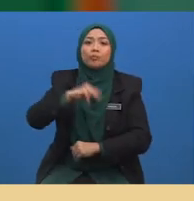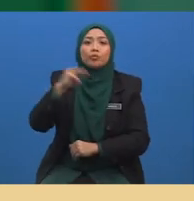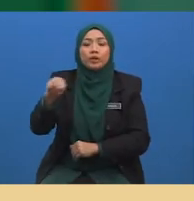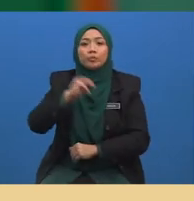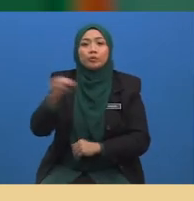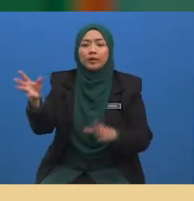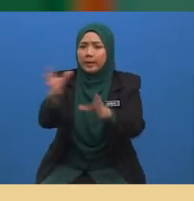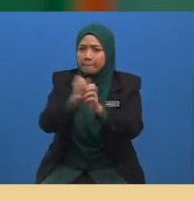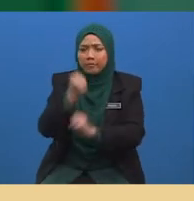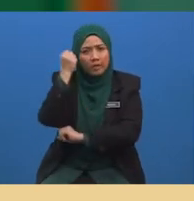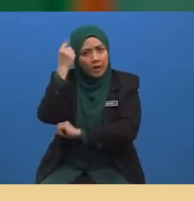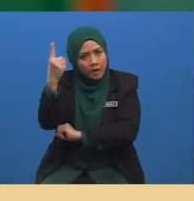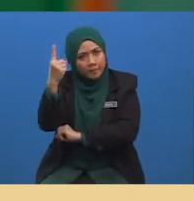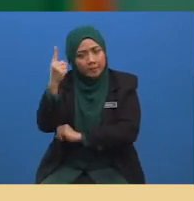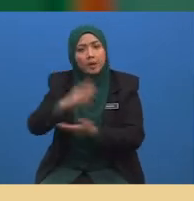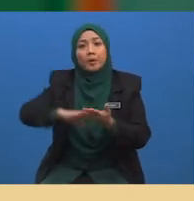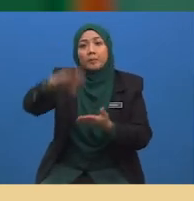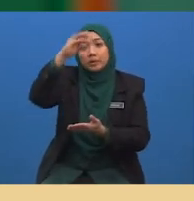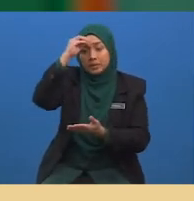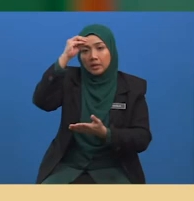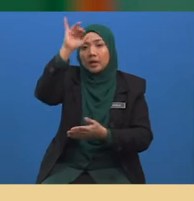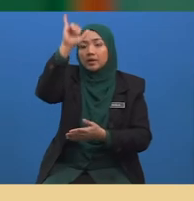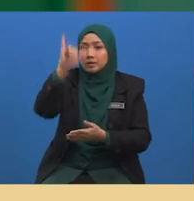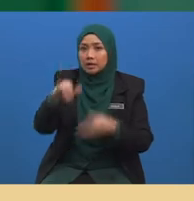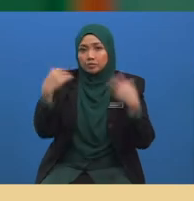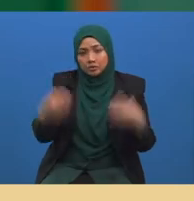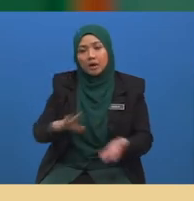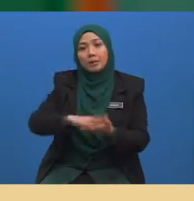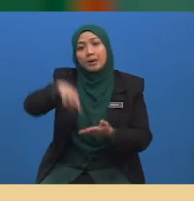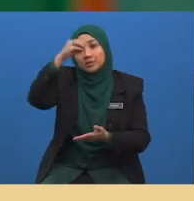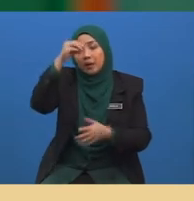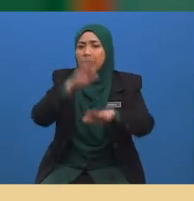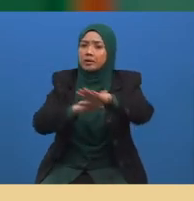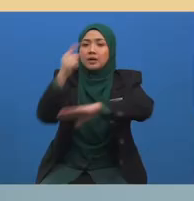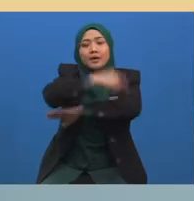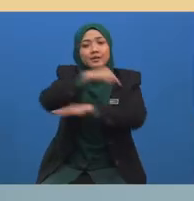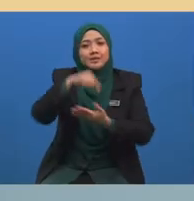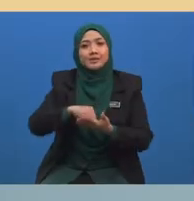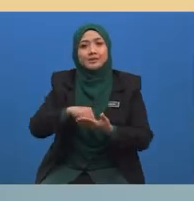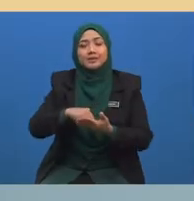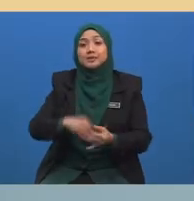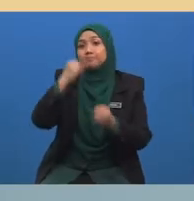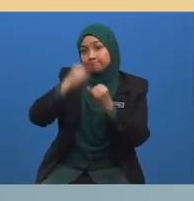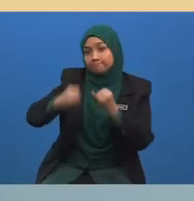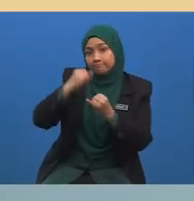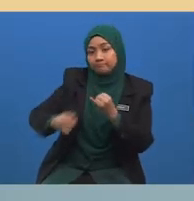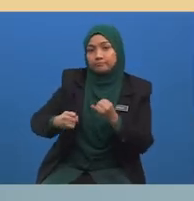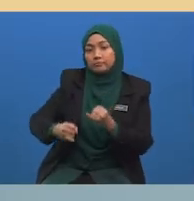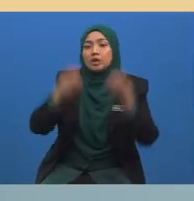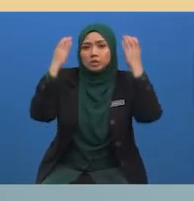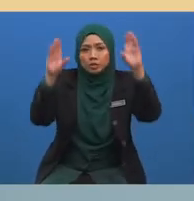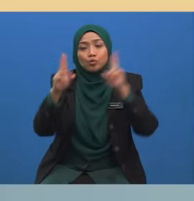murid-murid dapat memahami pembelajaran yang dipelajari pada kali ini. Akhir kata,